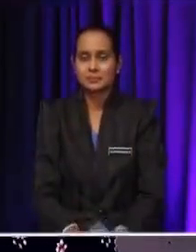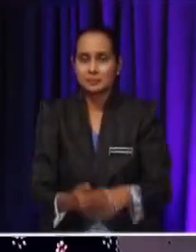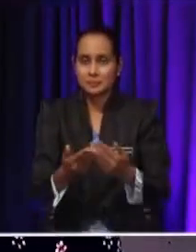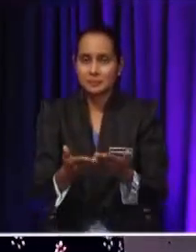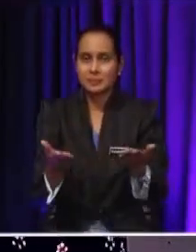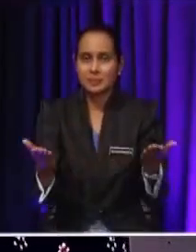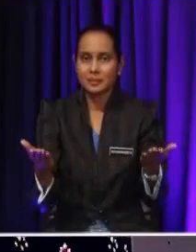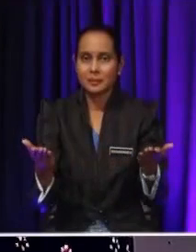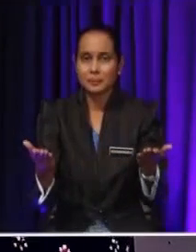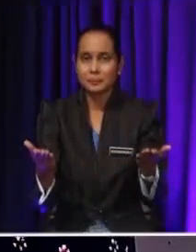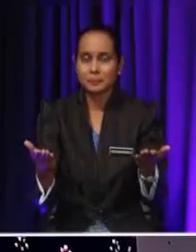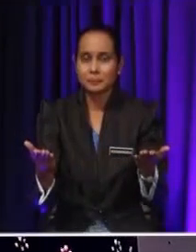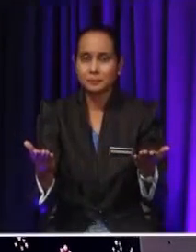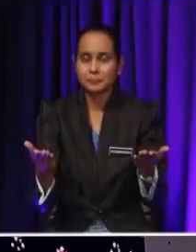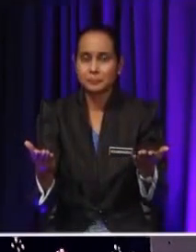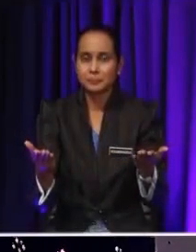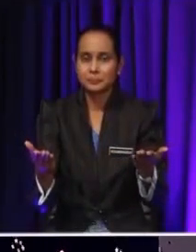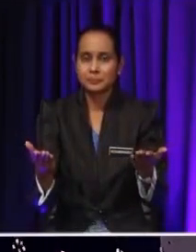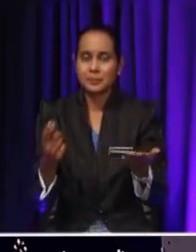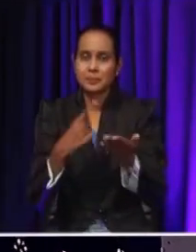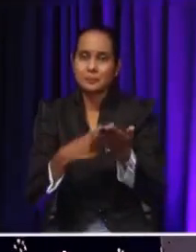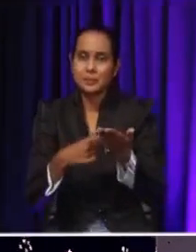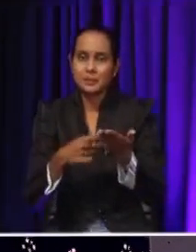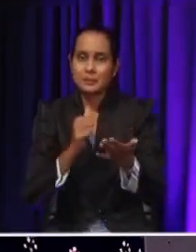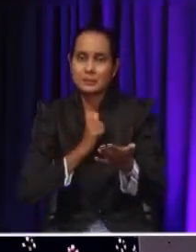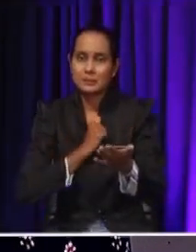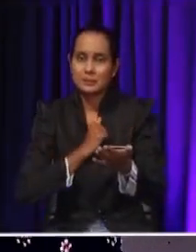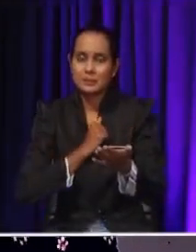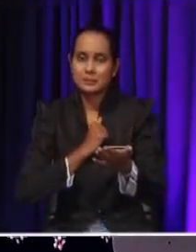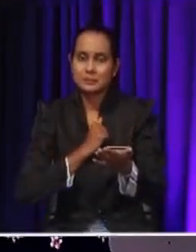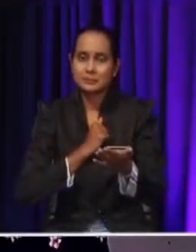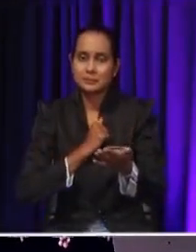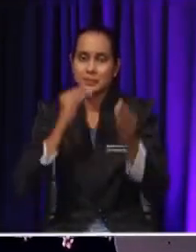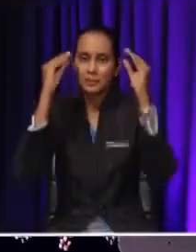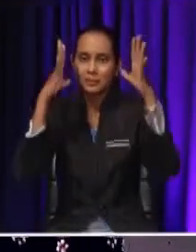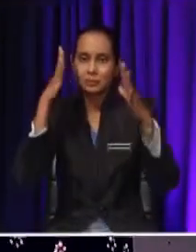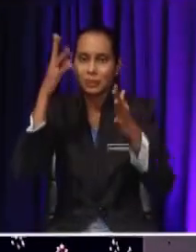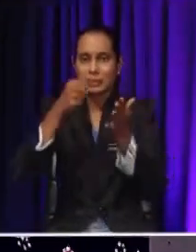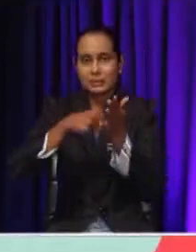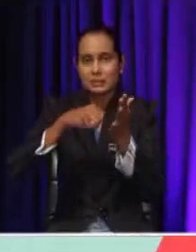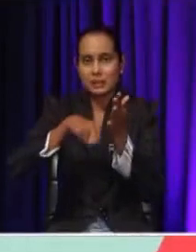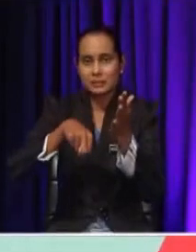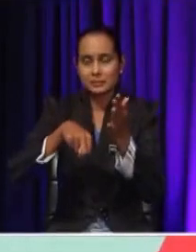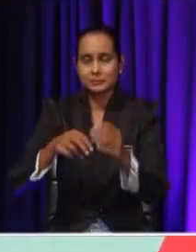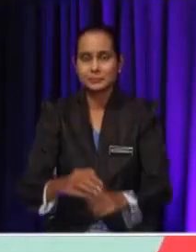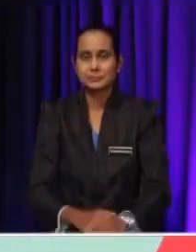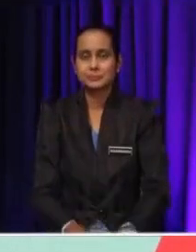sendiri sambil itu saya akan menilai perbincangan kamu oke silakan siapa ndak muliakan dahulu silakan